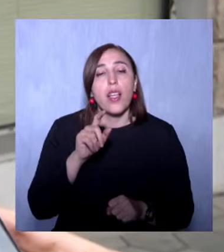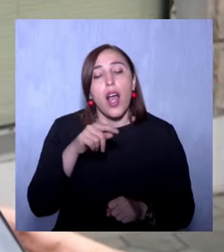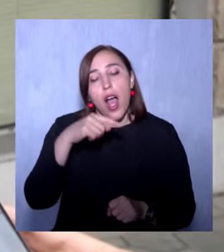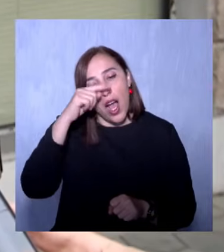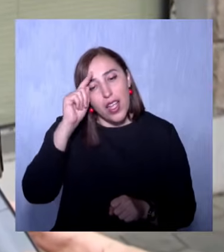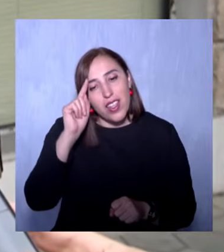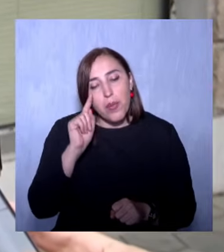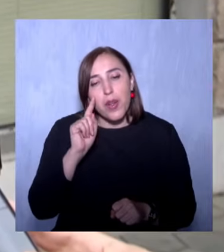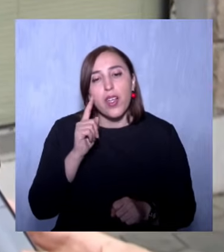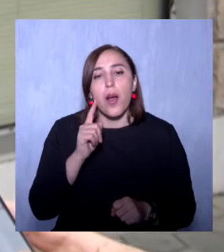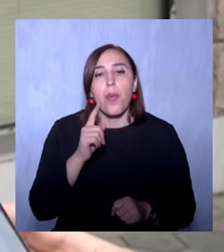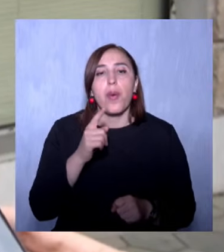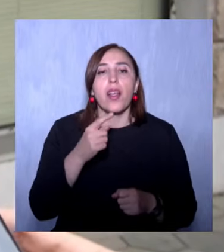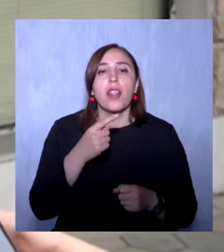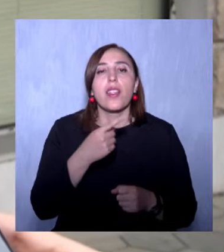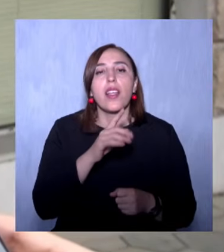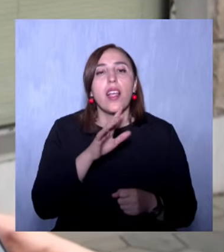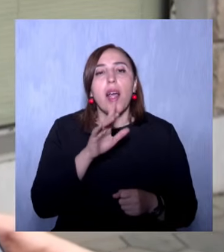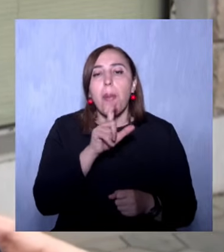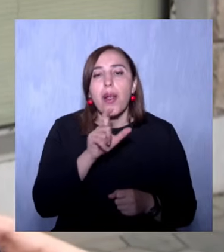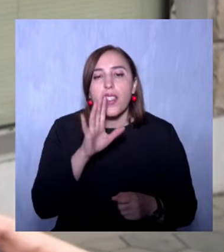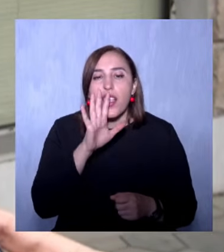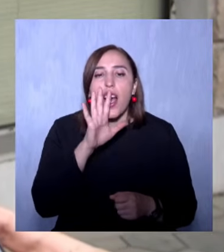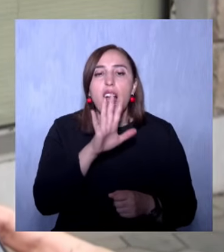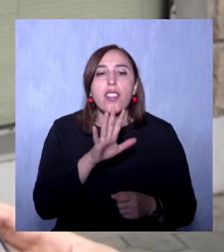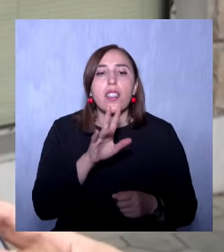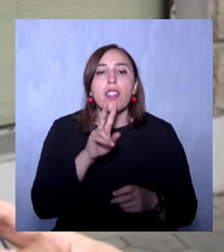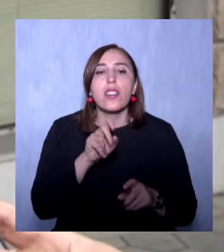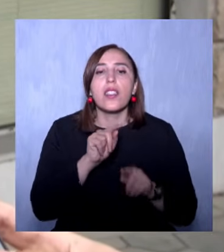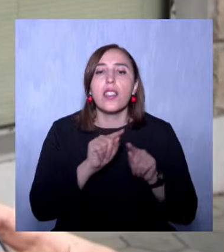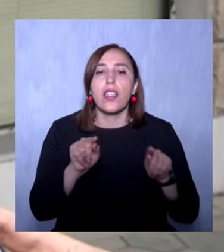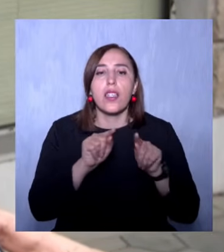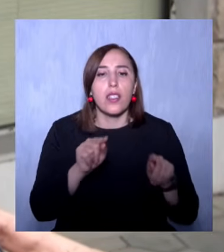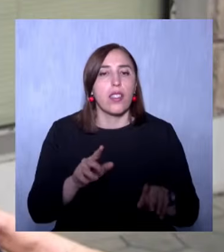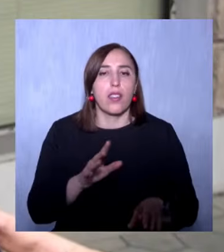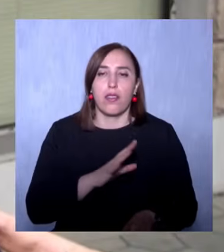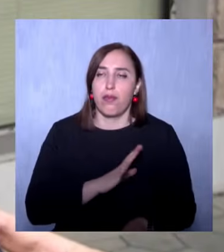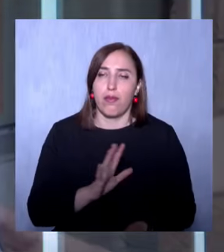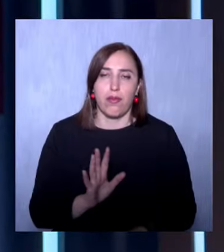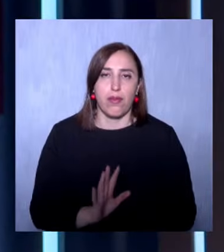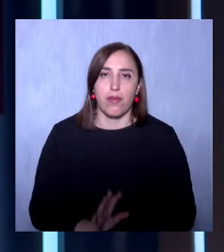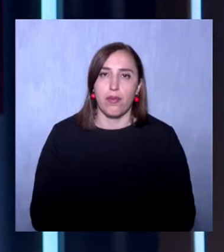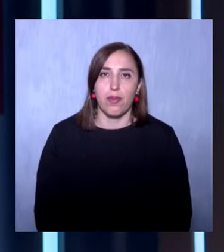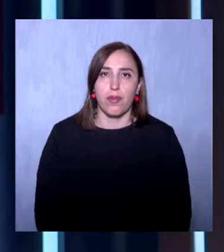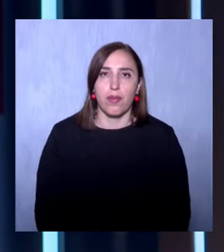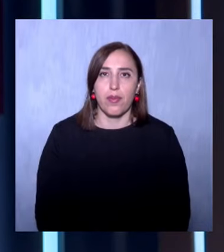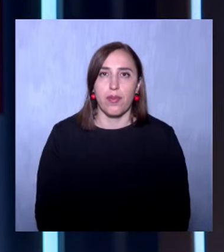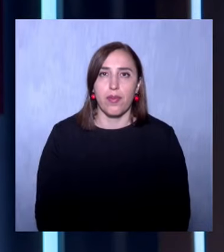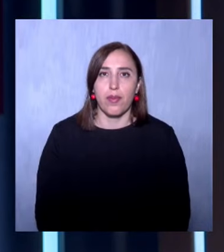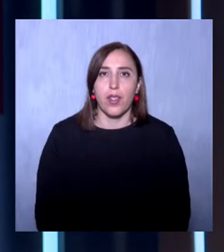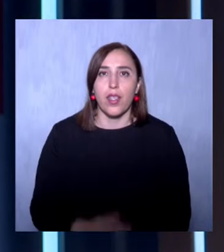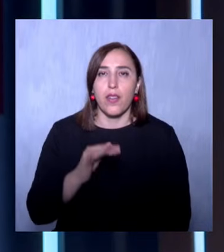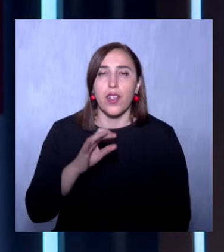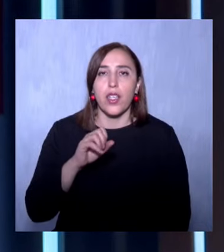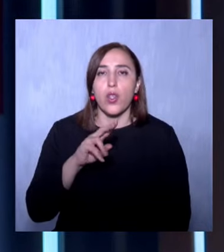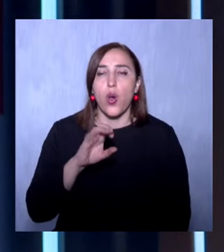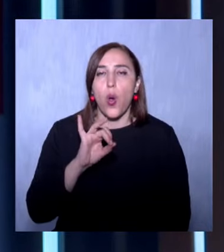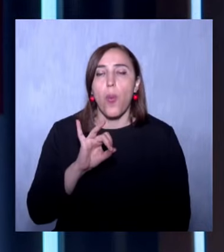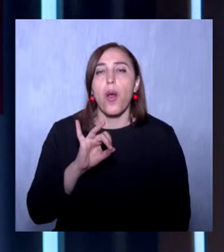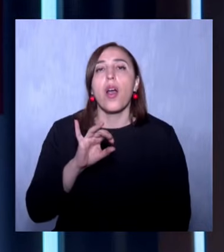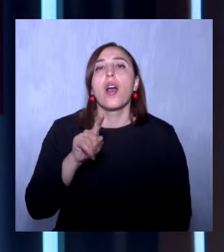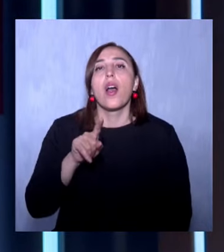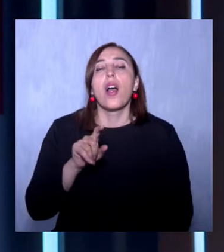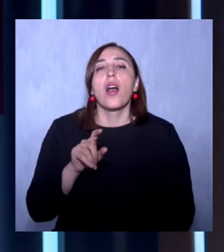ադրբեջանական կամ այլատյաց քաղաքականություն են վարել, համակարգված նման դեպք չի եղել։ Freedom House